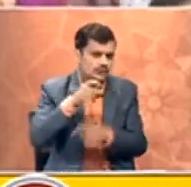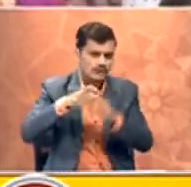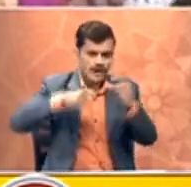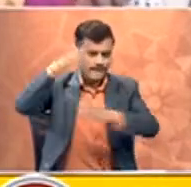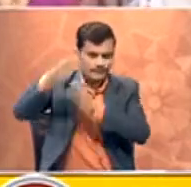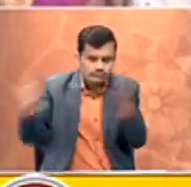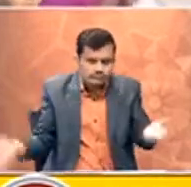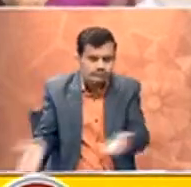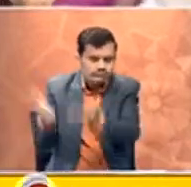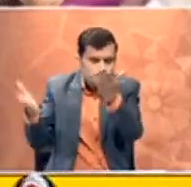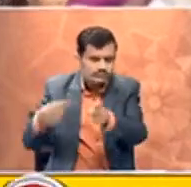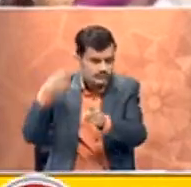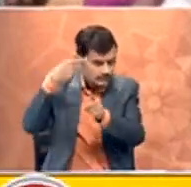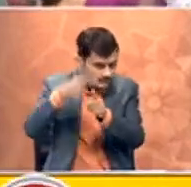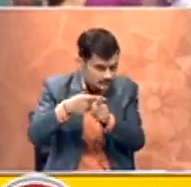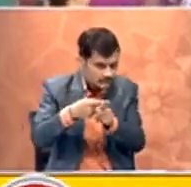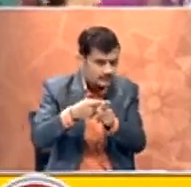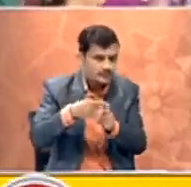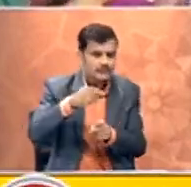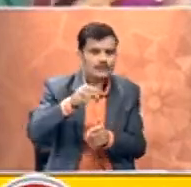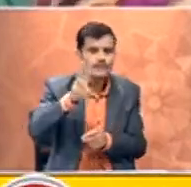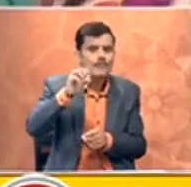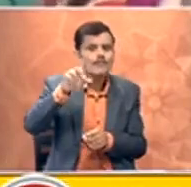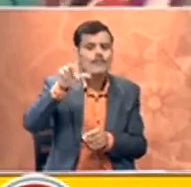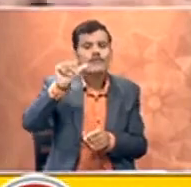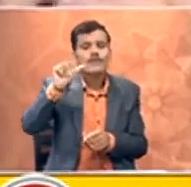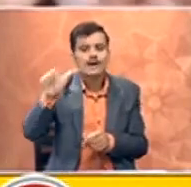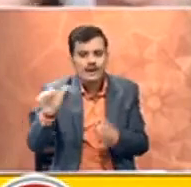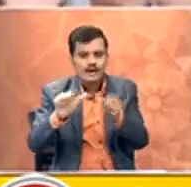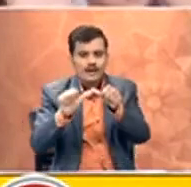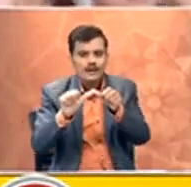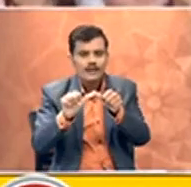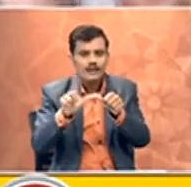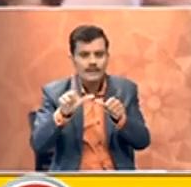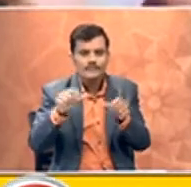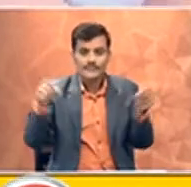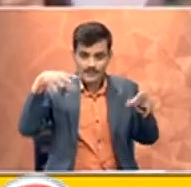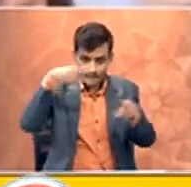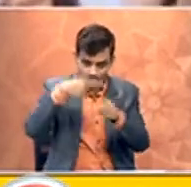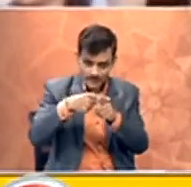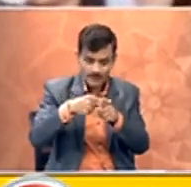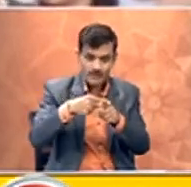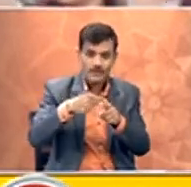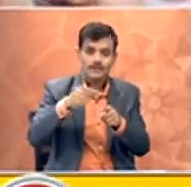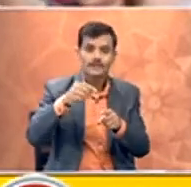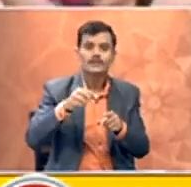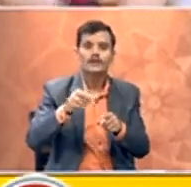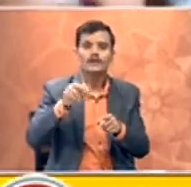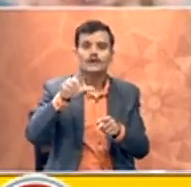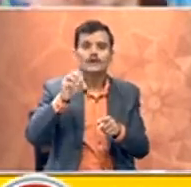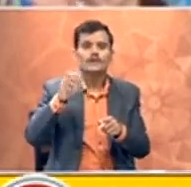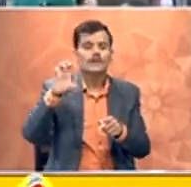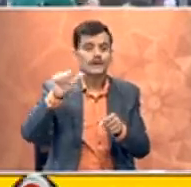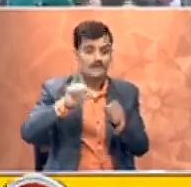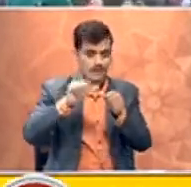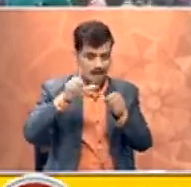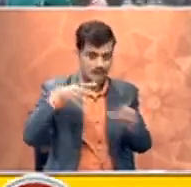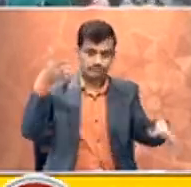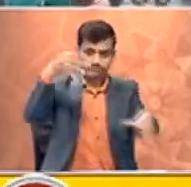मिला और लोकल के लिए ग्लोबल होने का रास्ता भी बना। श्रीनगर